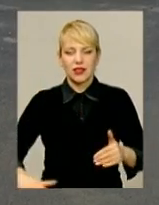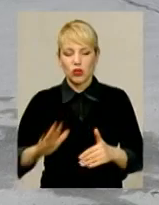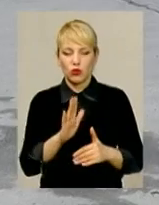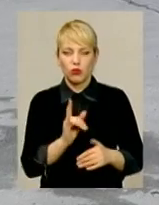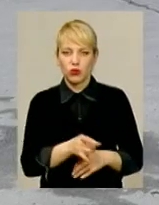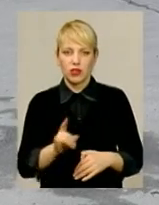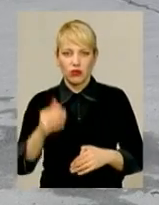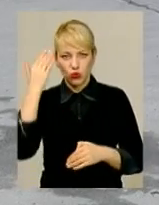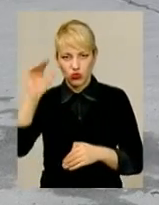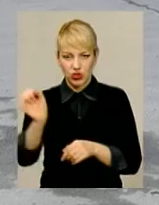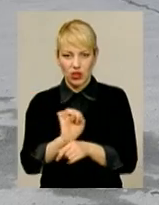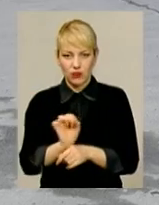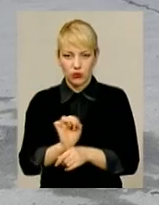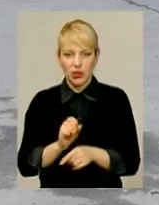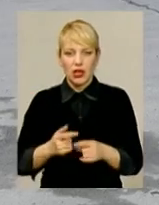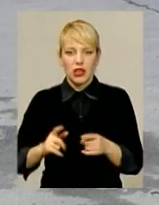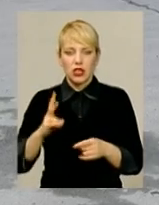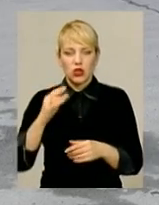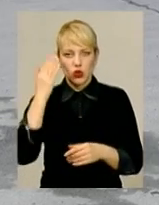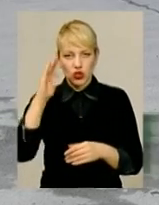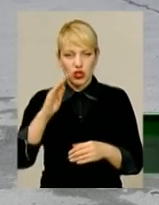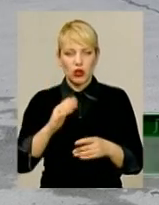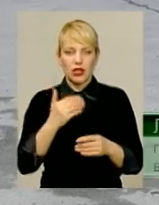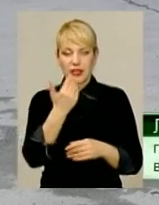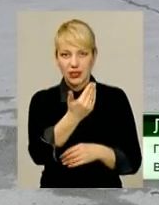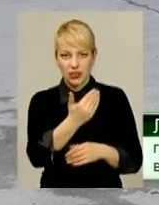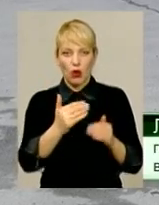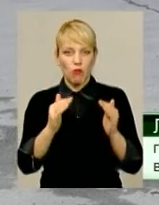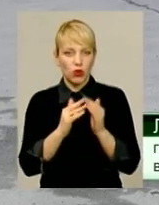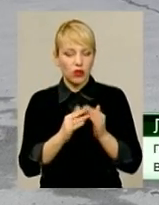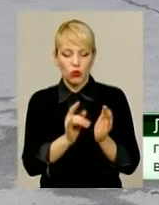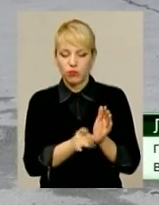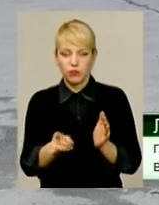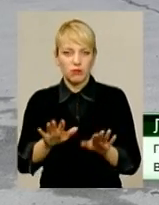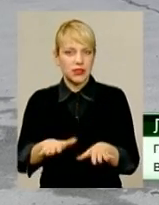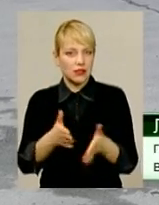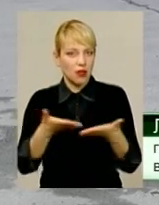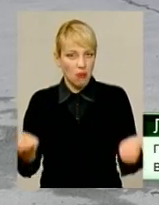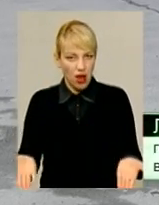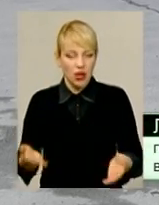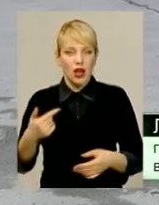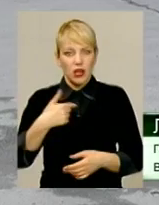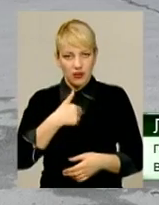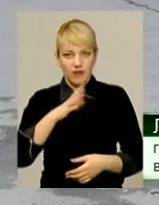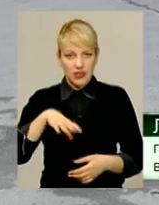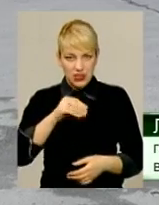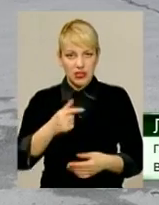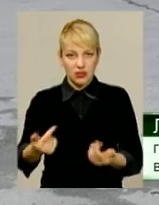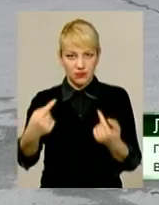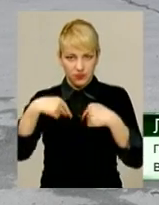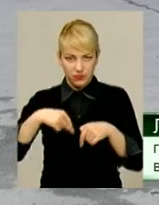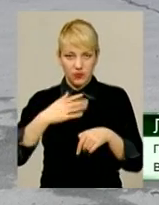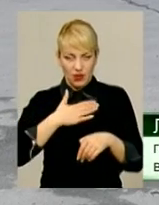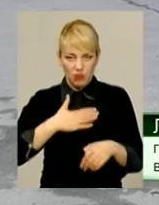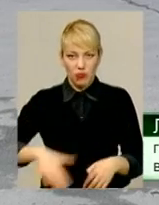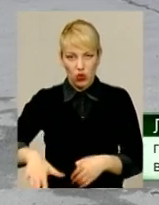авто. Біля цього будинку парковочних місць немає і всі машини будуть стояти на нашій